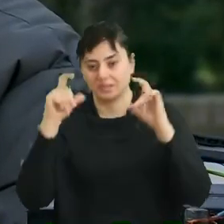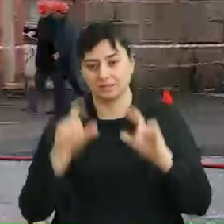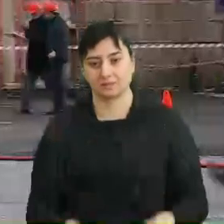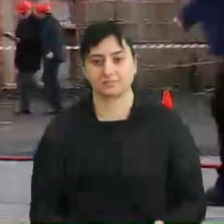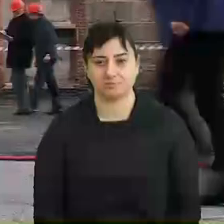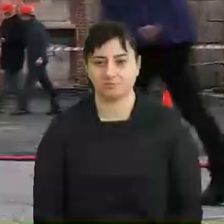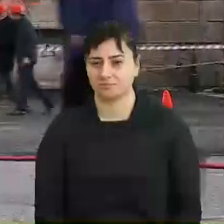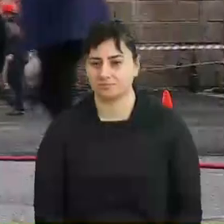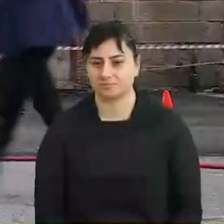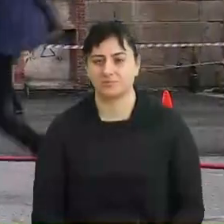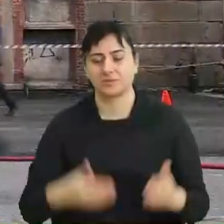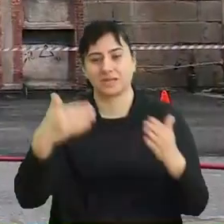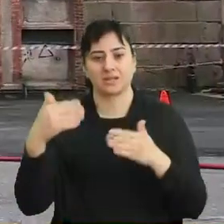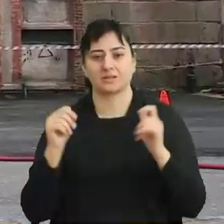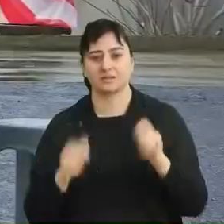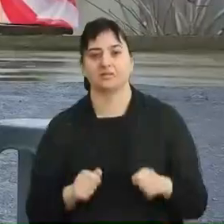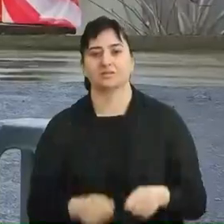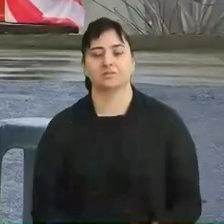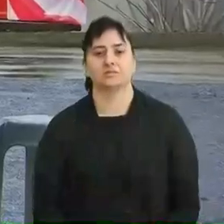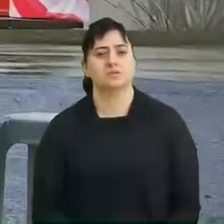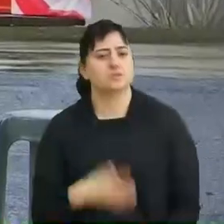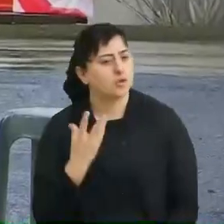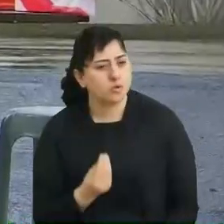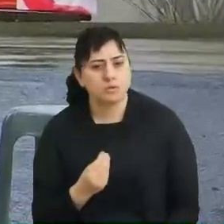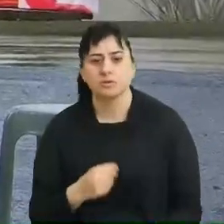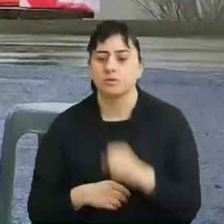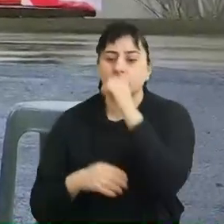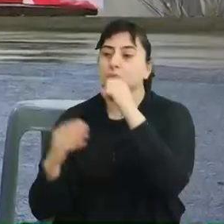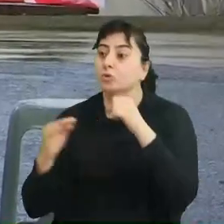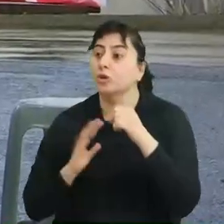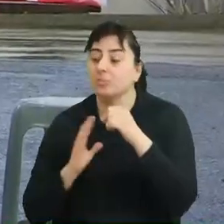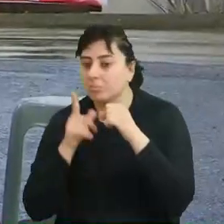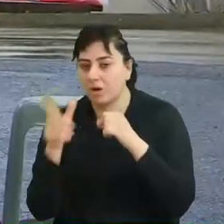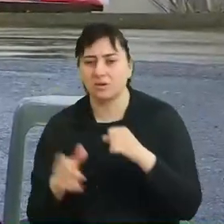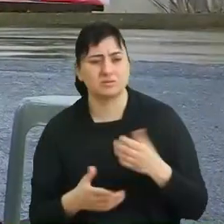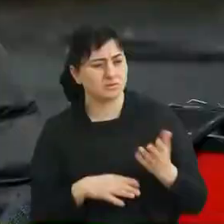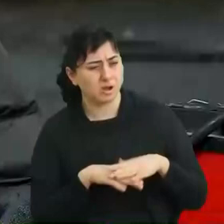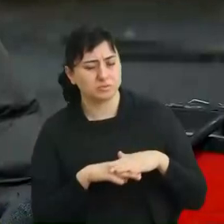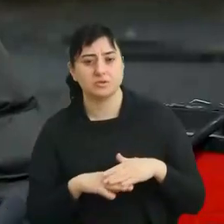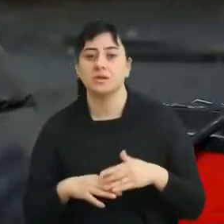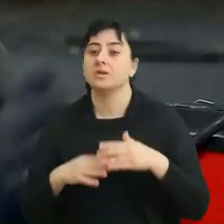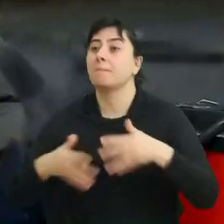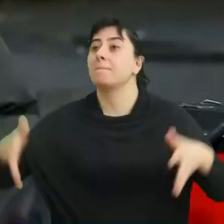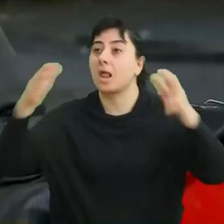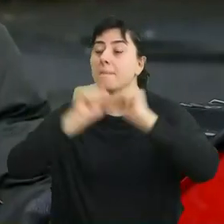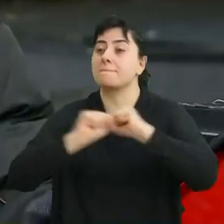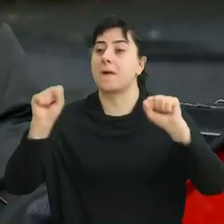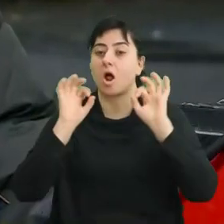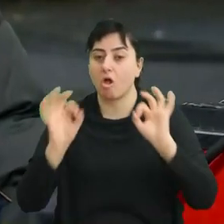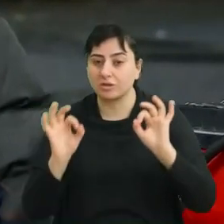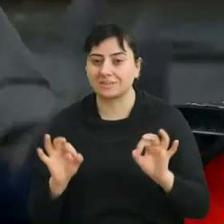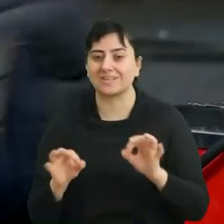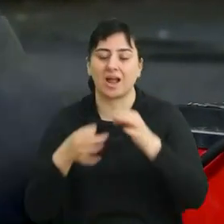çekilin. Geriye çekiliyoruz. Şükrü, ne oluyor? Buradayım efendim. Megafonu ona çevirince irkildi. Efendim binayı patlatacağız